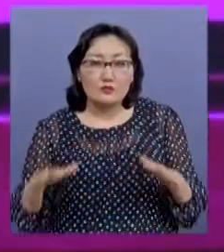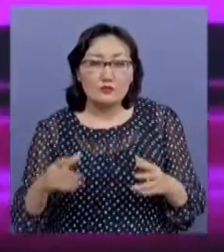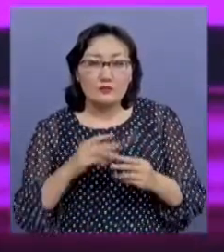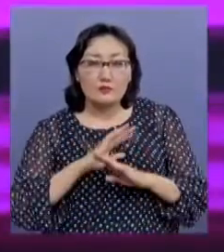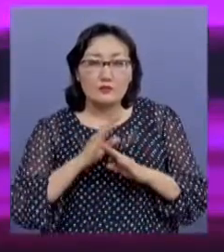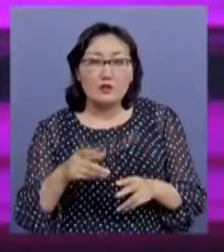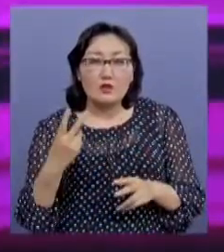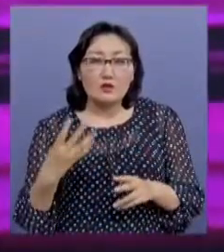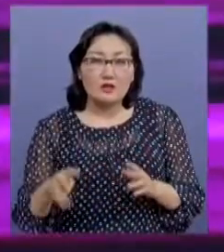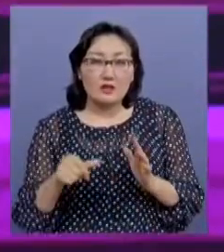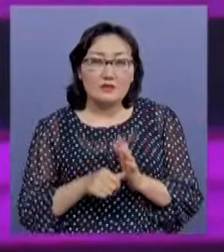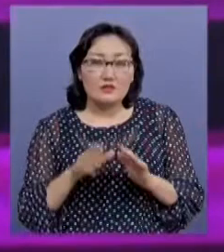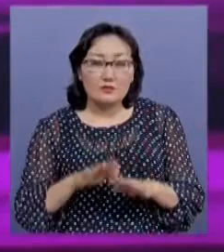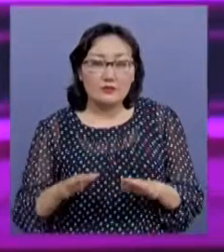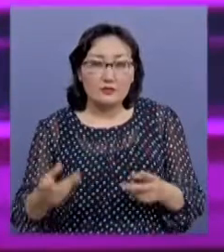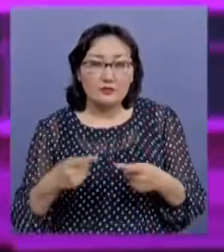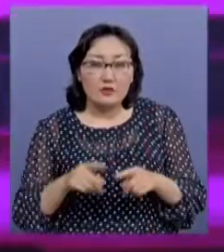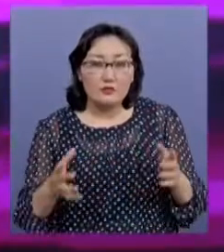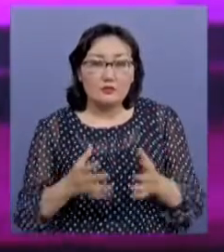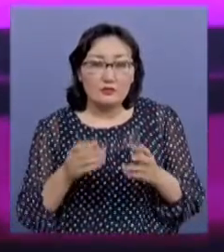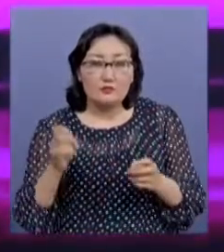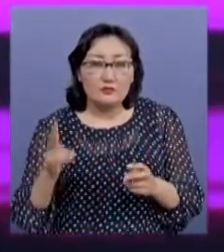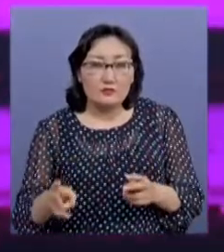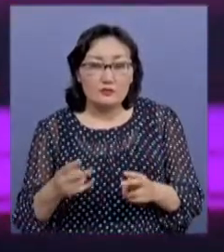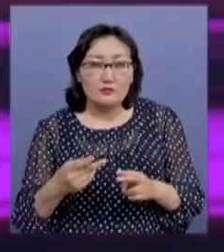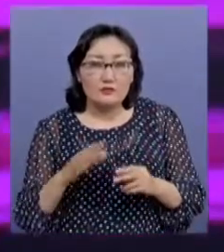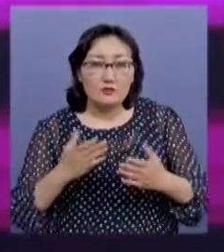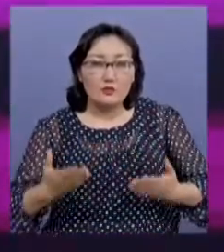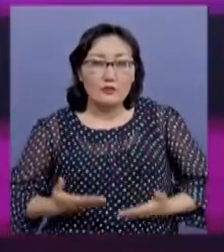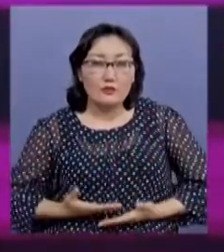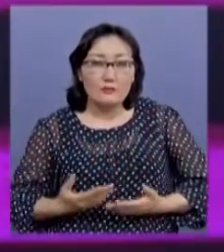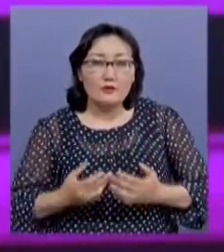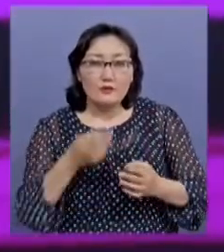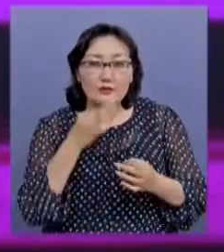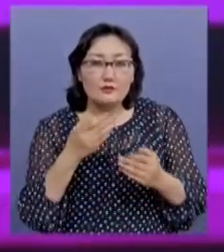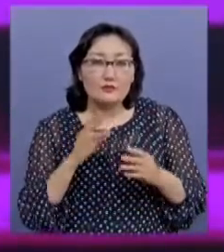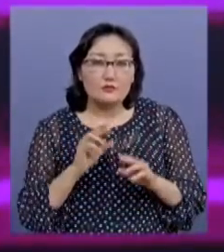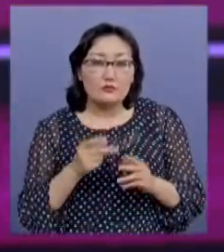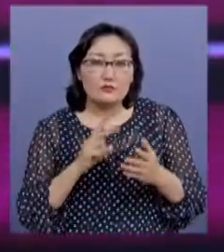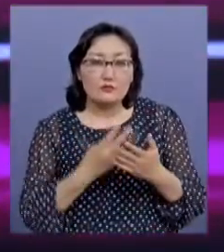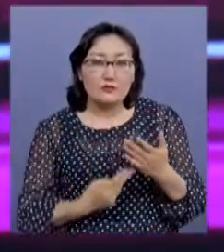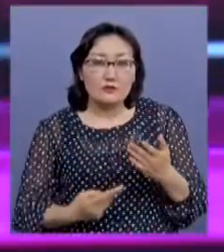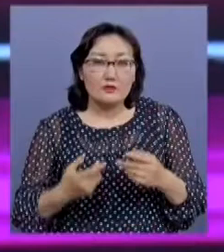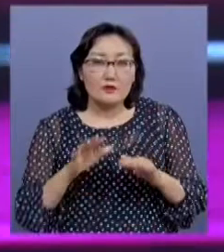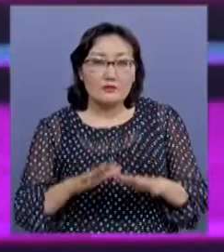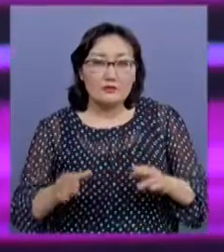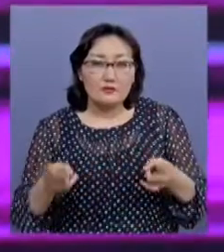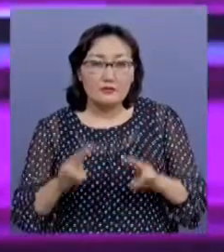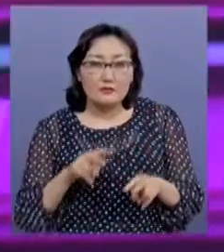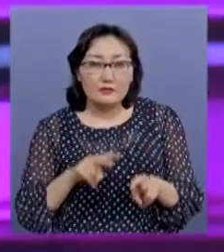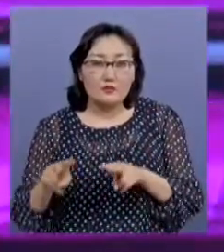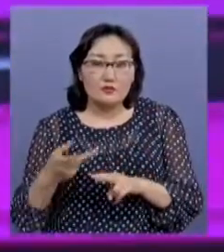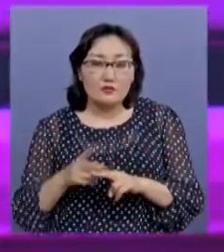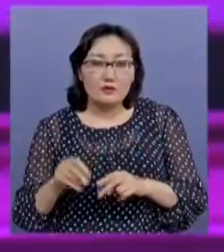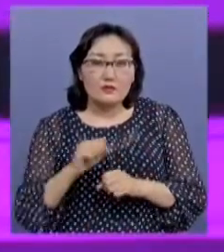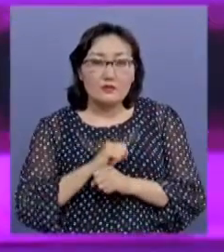Оның 46-сы балалар. Құтқарушылар суға кетіп өмірімен ерте қоштасқан. Кішкентайлардың көбісі қараусыз қалған деп отыр.